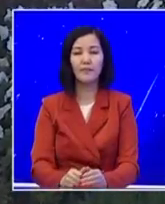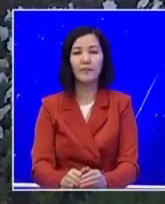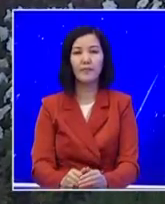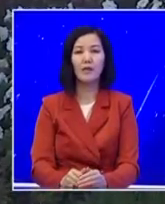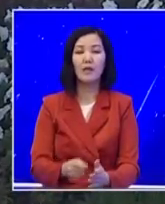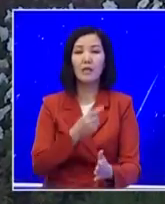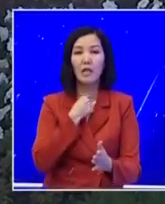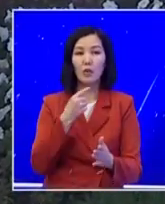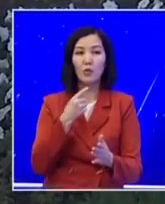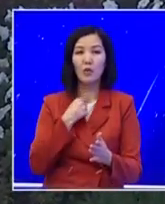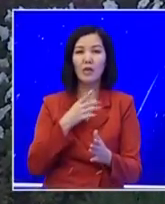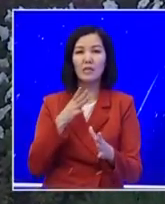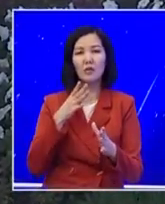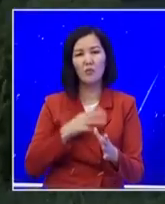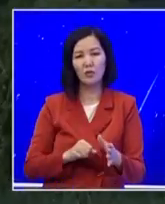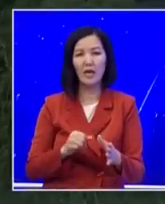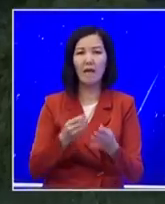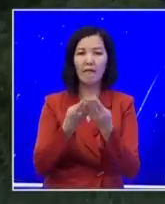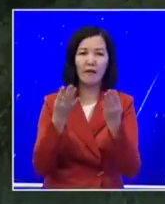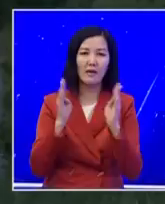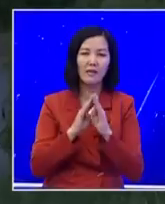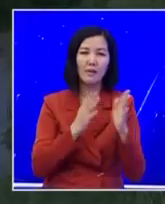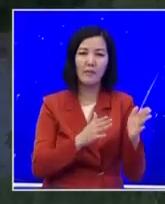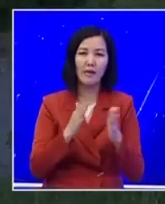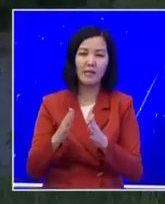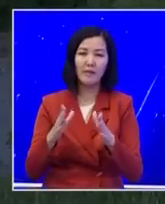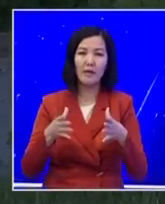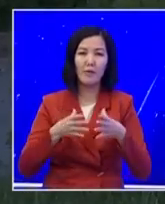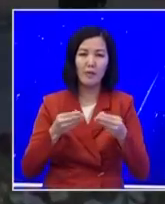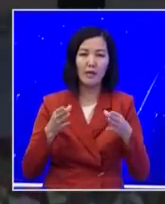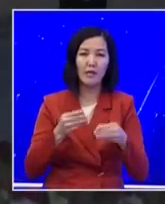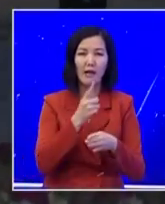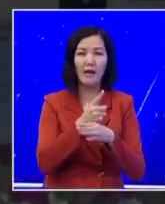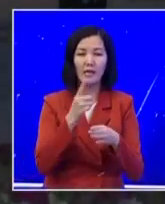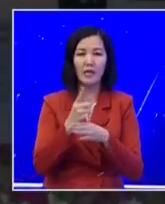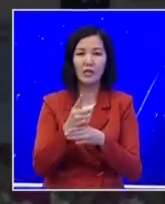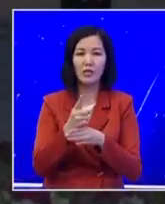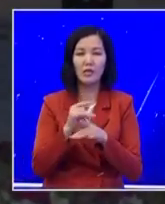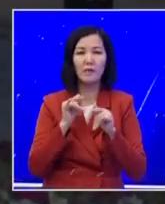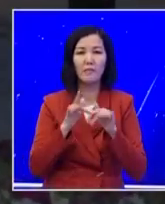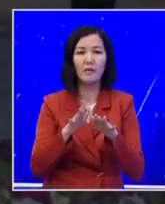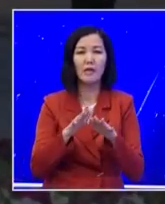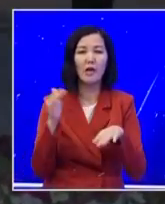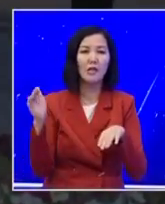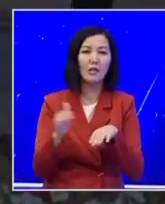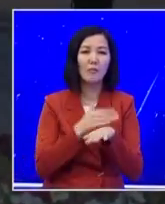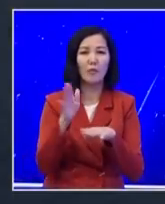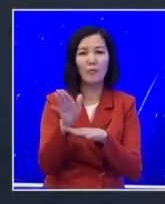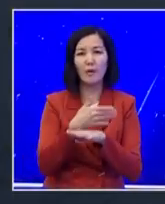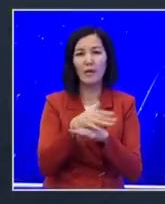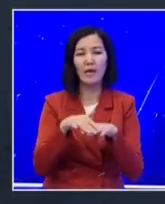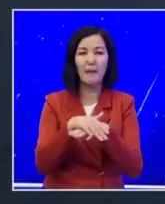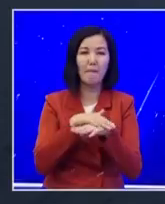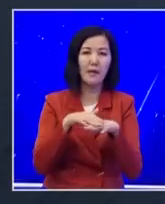Видимо, талдыкурганцы устали от карантина. Поэтапное послабление ограничительных мер люди восприняли как добро на прогулки и